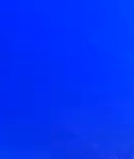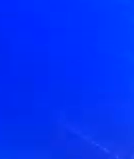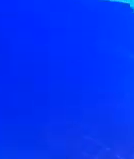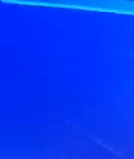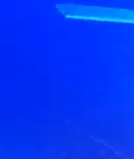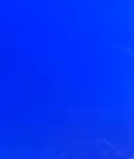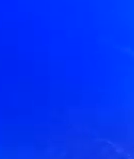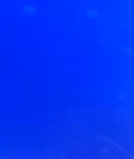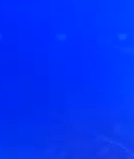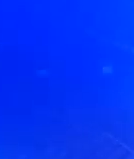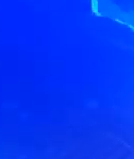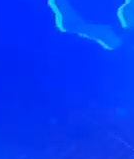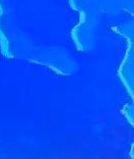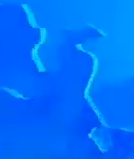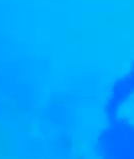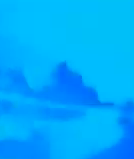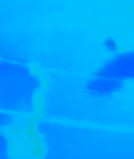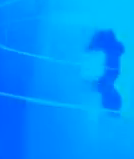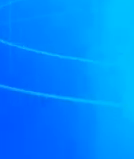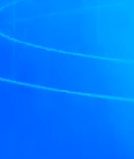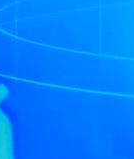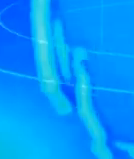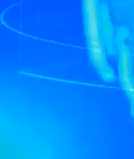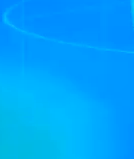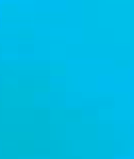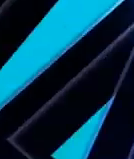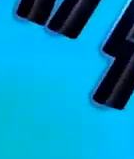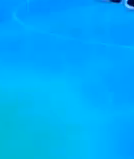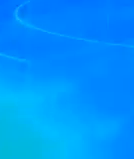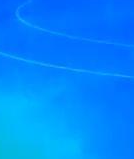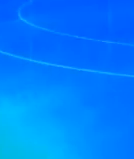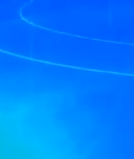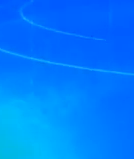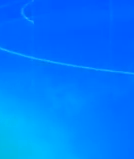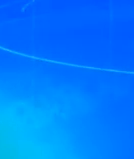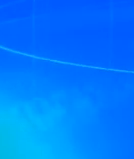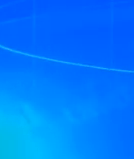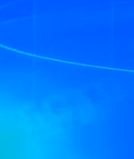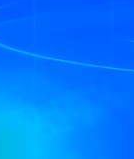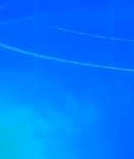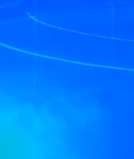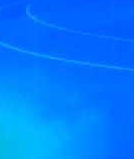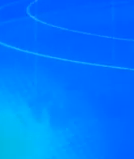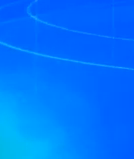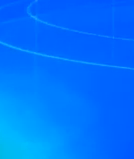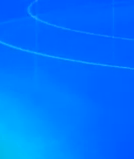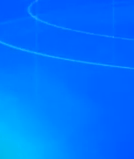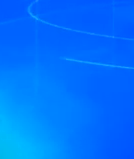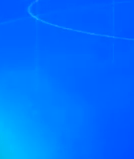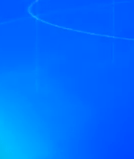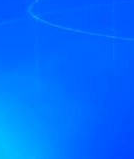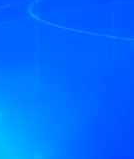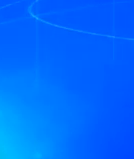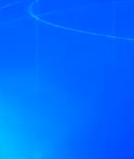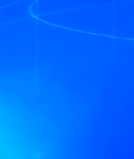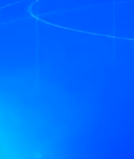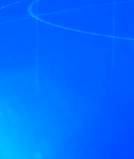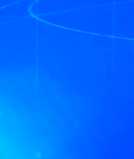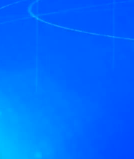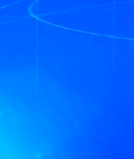көктем айларында орта есеппен 100-ден аса бала жарақаттанса, бүгінде олардың саны тең жартысына қысқарған. Оған